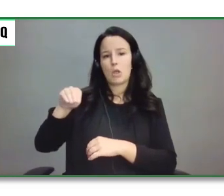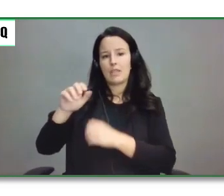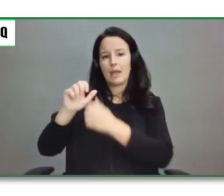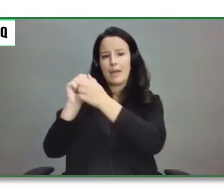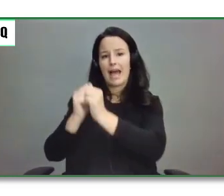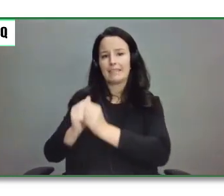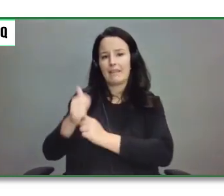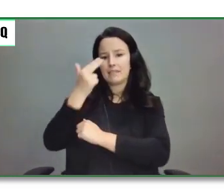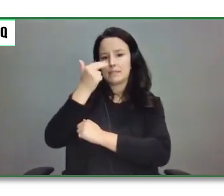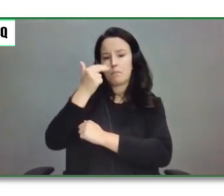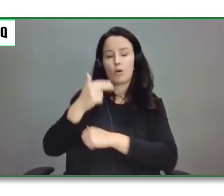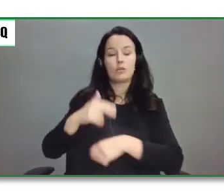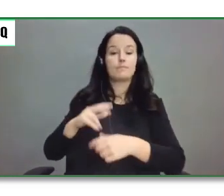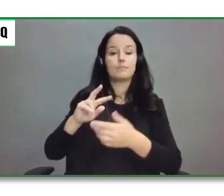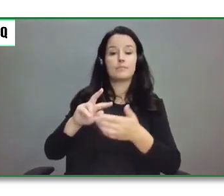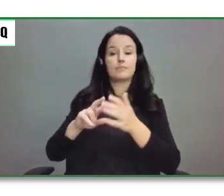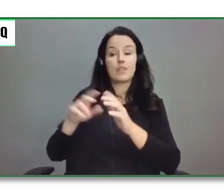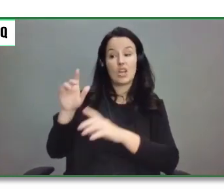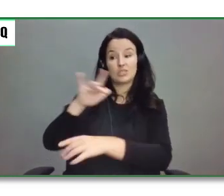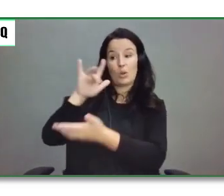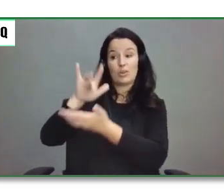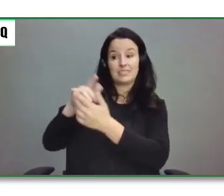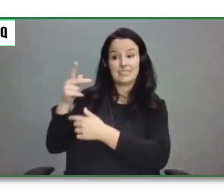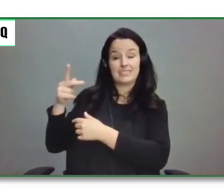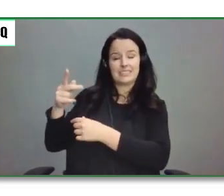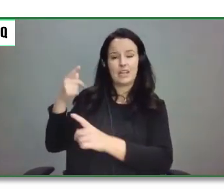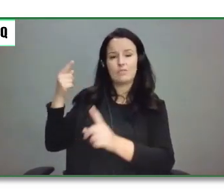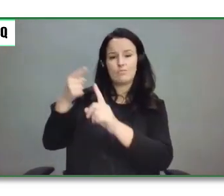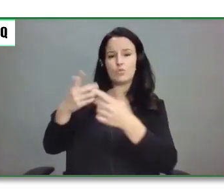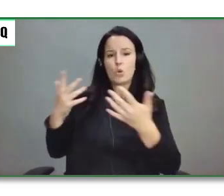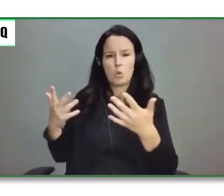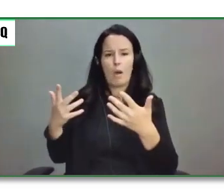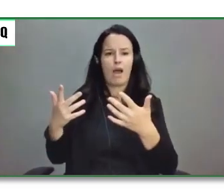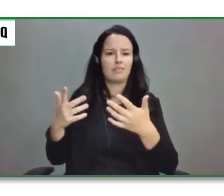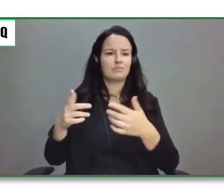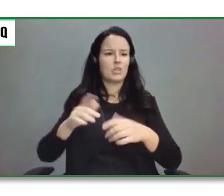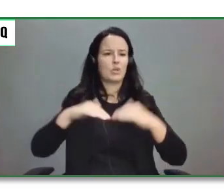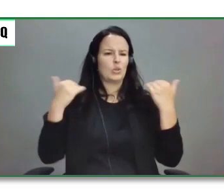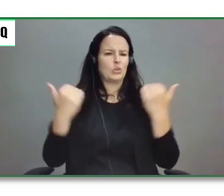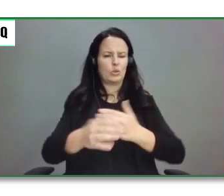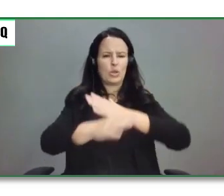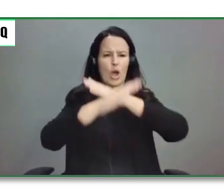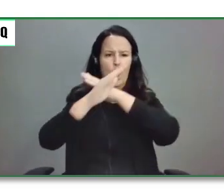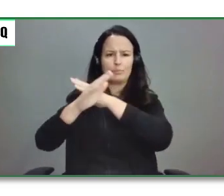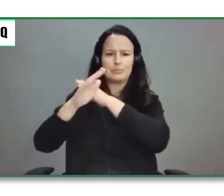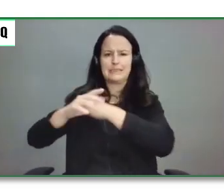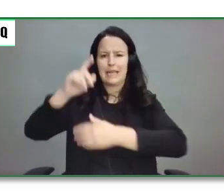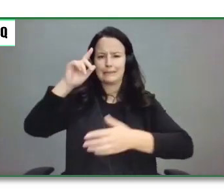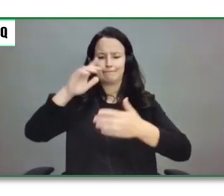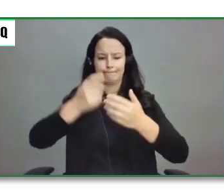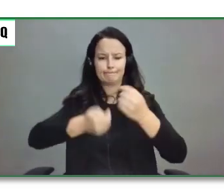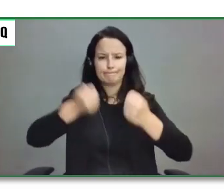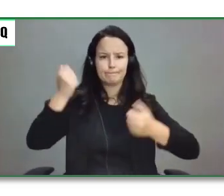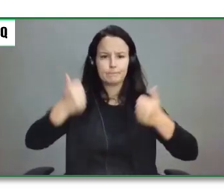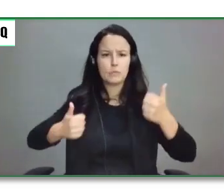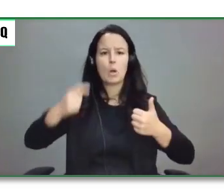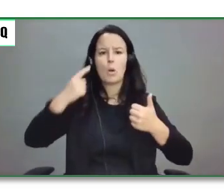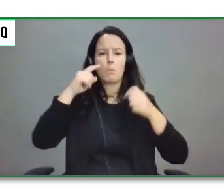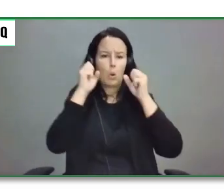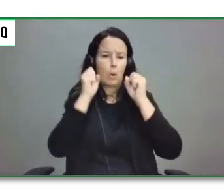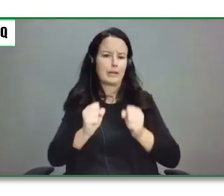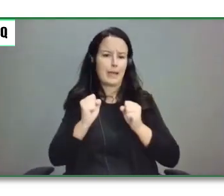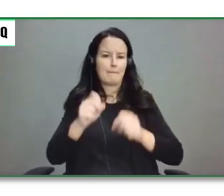L'objectif de ce centre est d'éliminer autant que possible tous les obstacles afin que les personnes handicapées puissent pratiquer